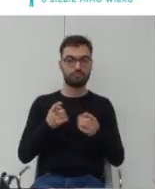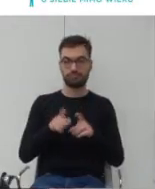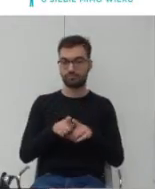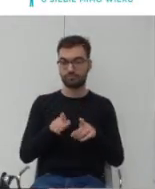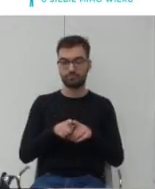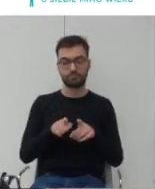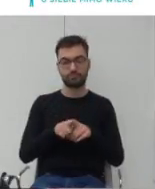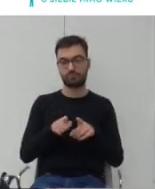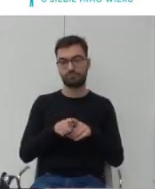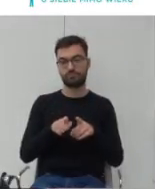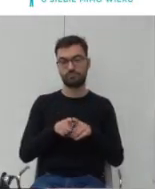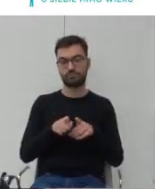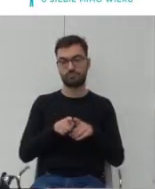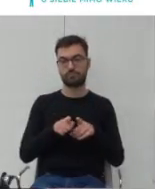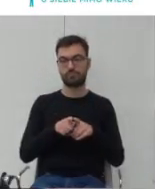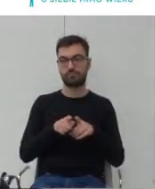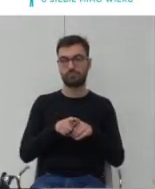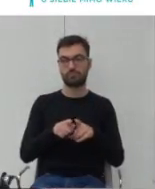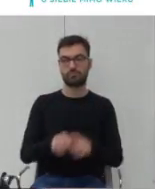też związanych właśnie